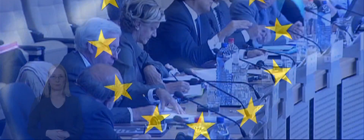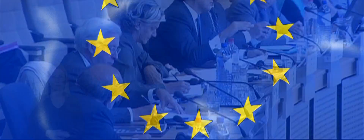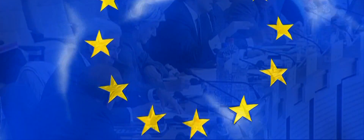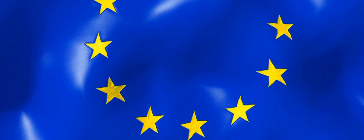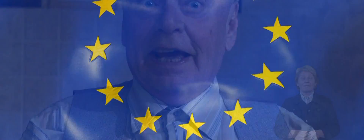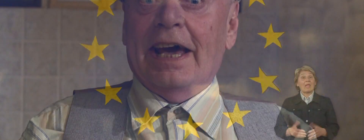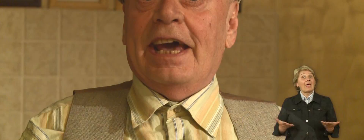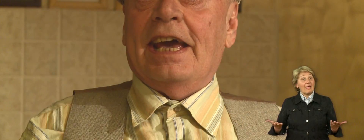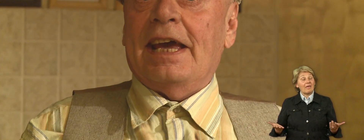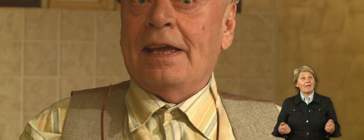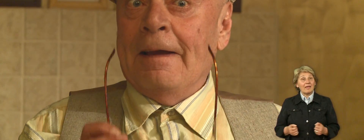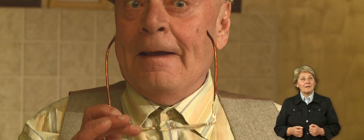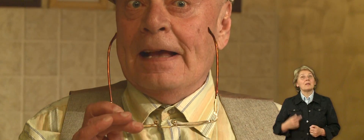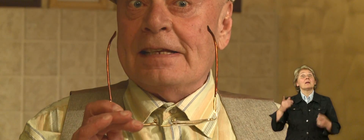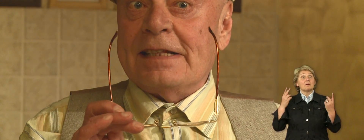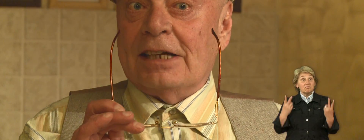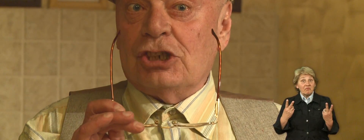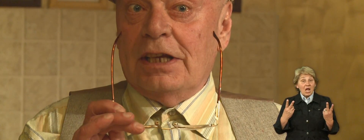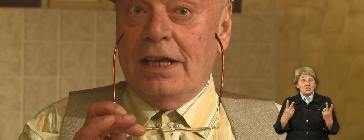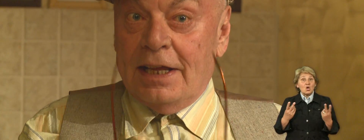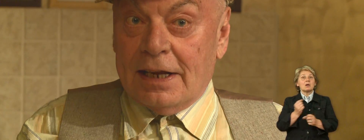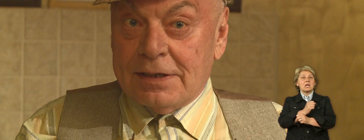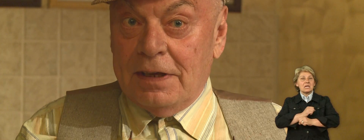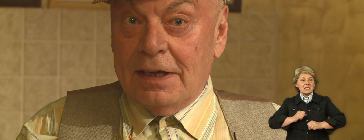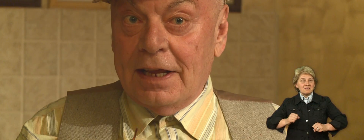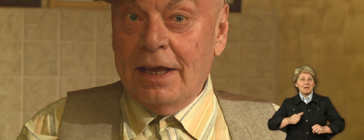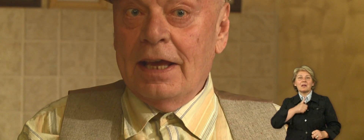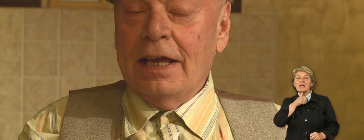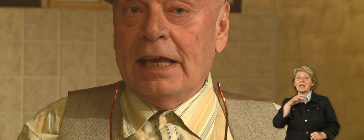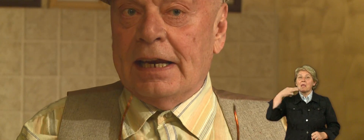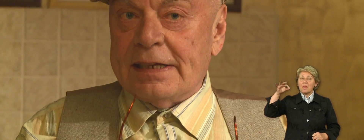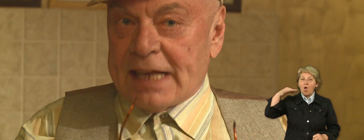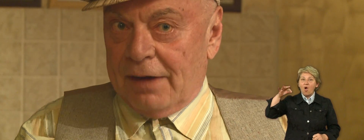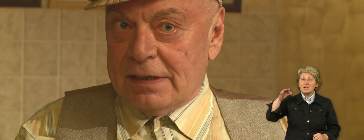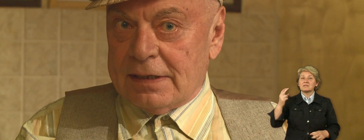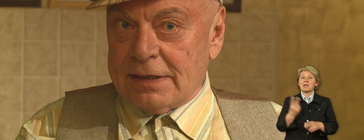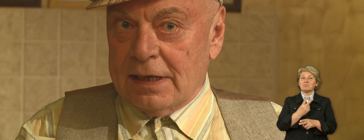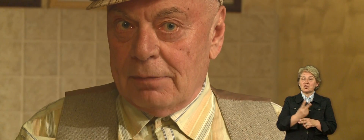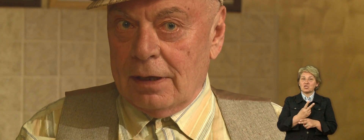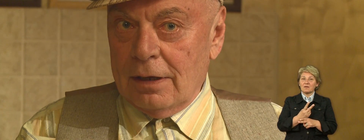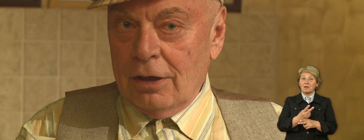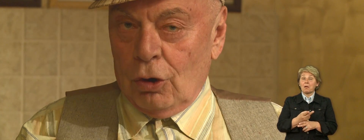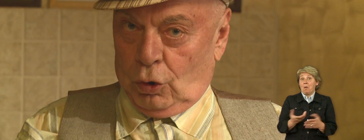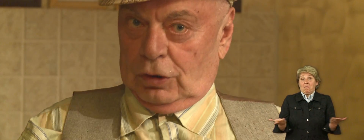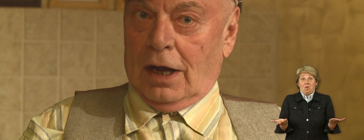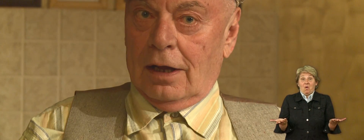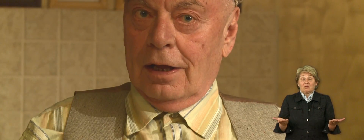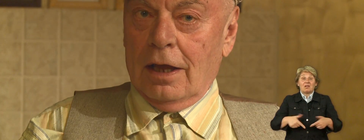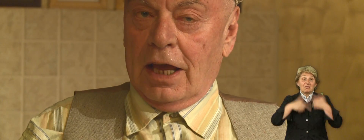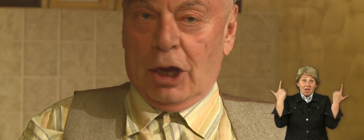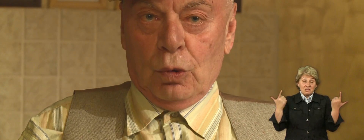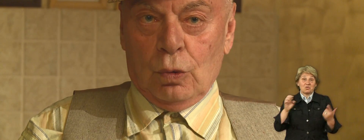kulturnih odnosa. E, znači i razvijene i nezavisne zemlje.